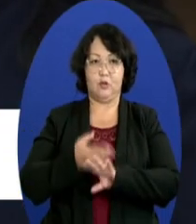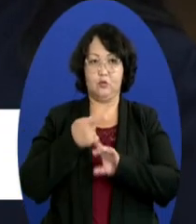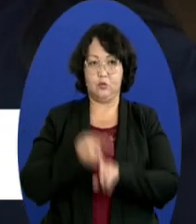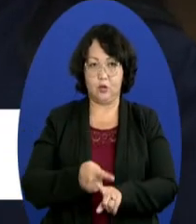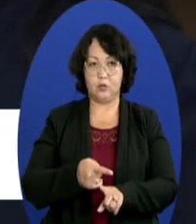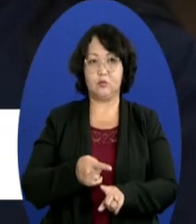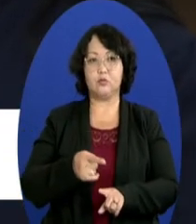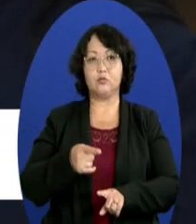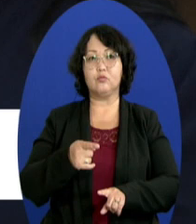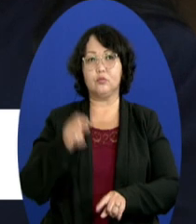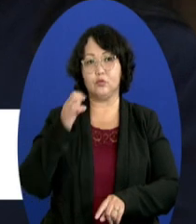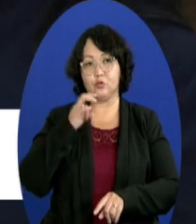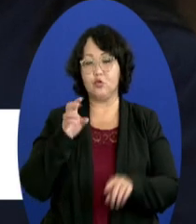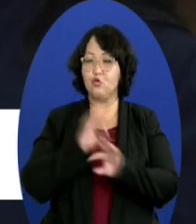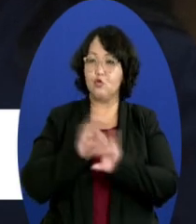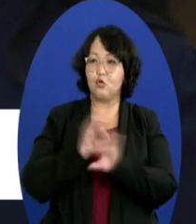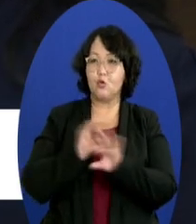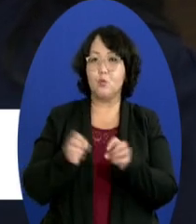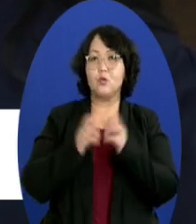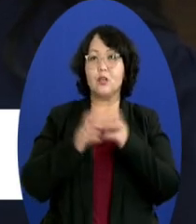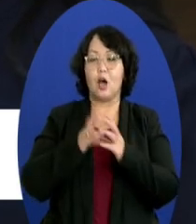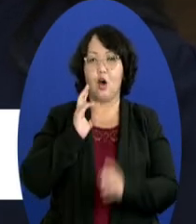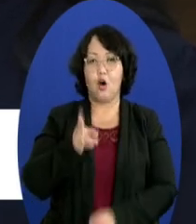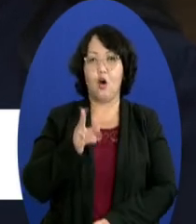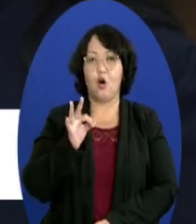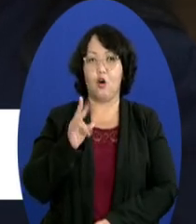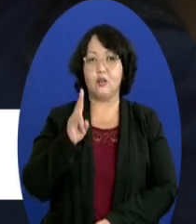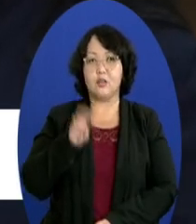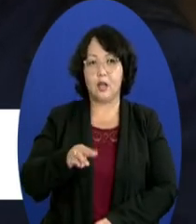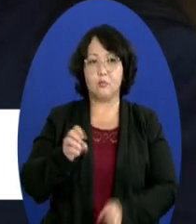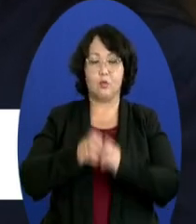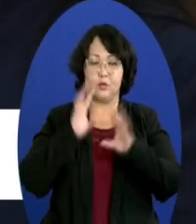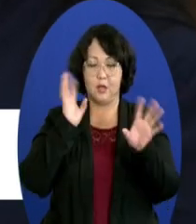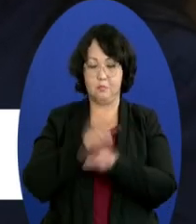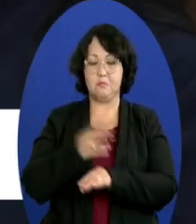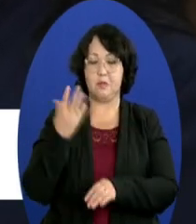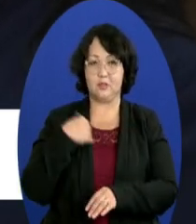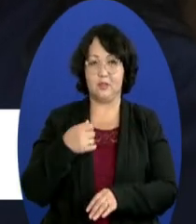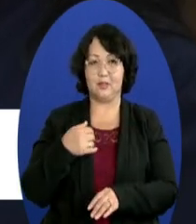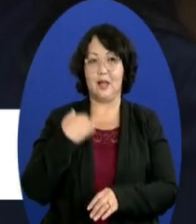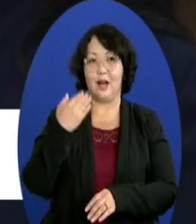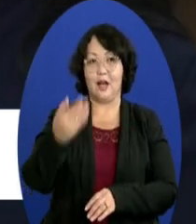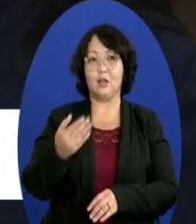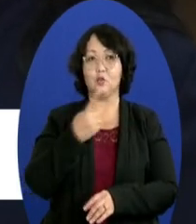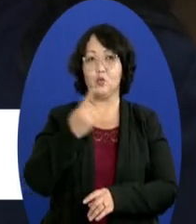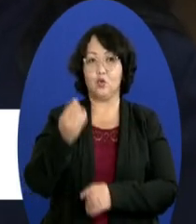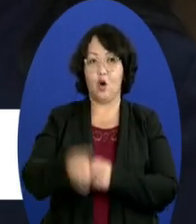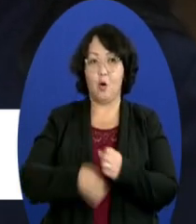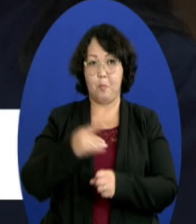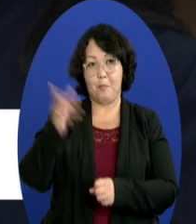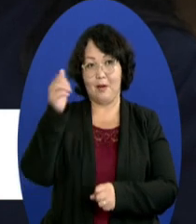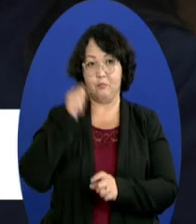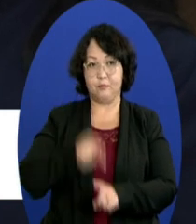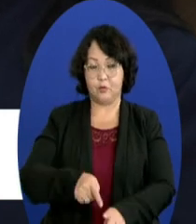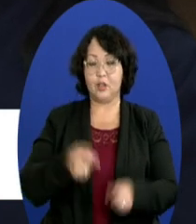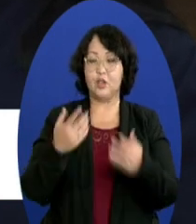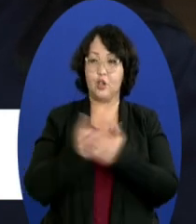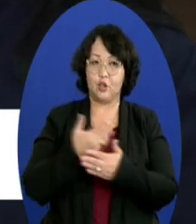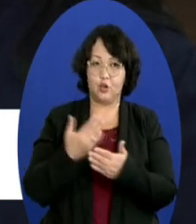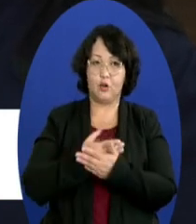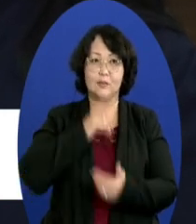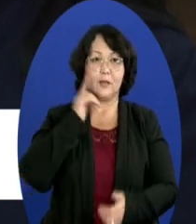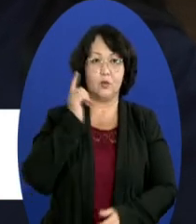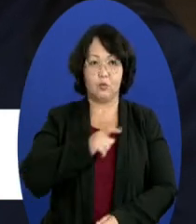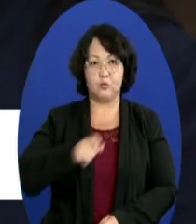хийж үйлдвэрлэж одоо олон нийт үзэгчдэд хүргэж ирсэн бол ирэх 100 жилийнхээ ойгоор бол батлан хамгаалах яамтайгаа хамтарч бас кино,